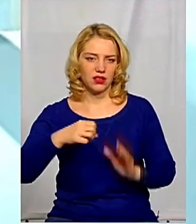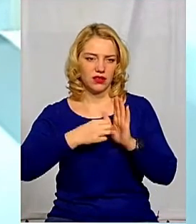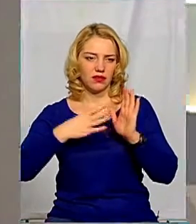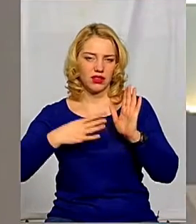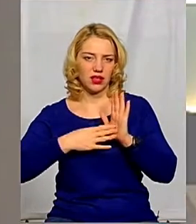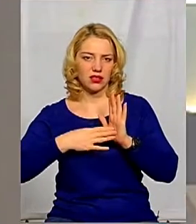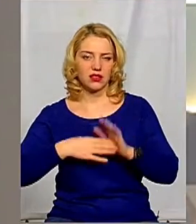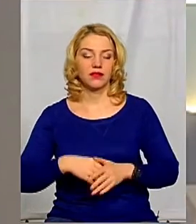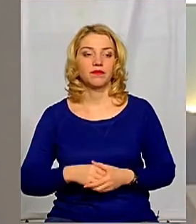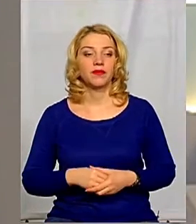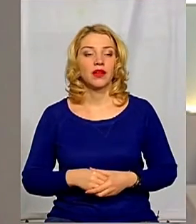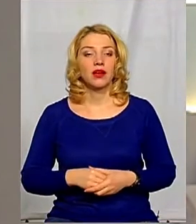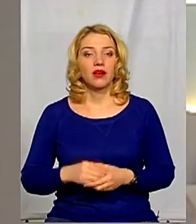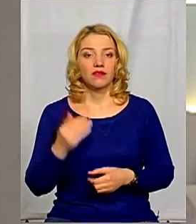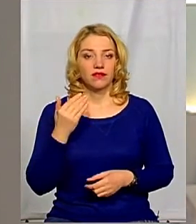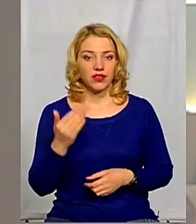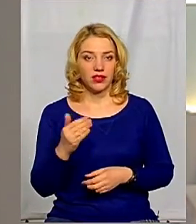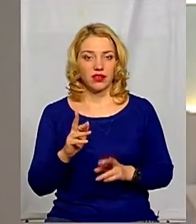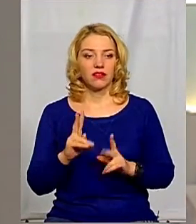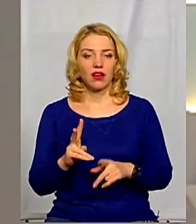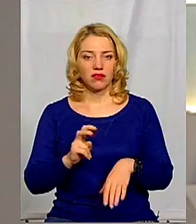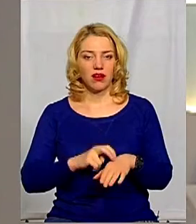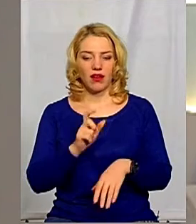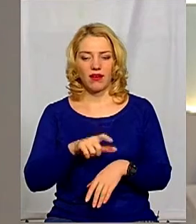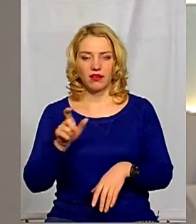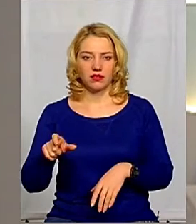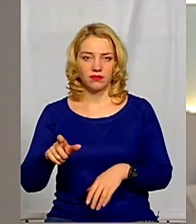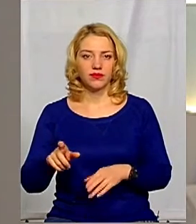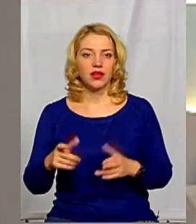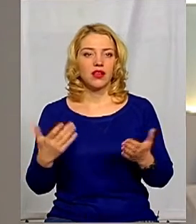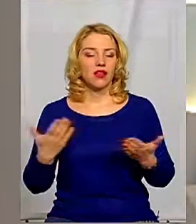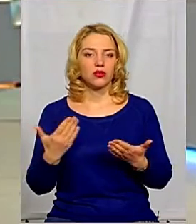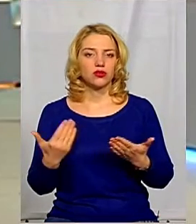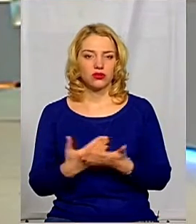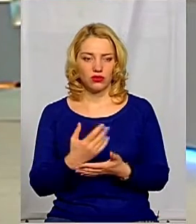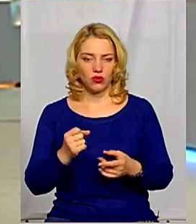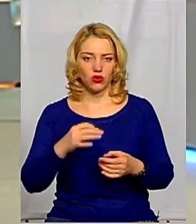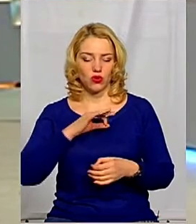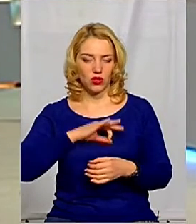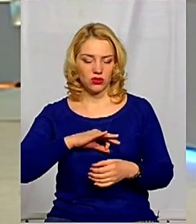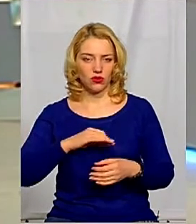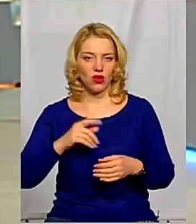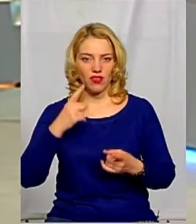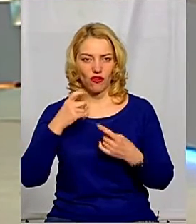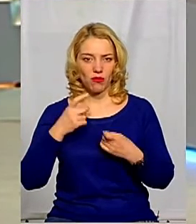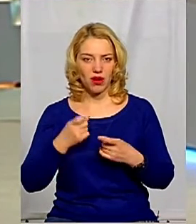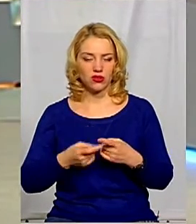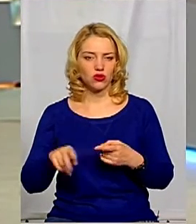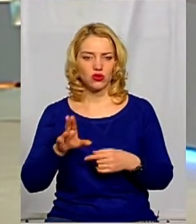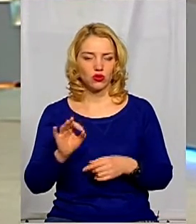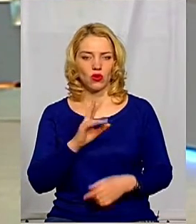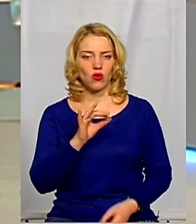COVID-19, так? От ви як лікарі, от якусь нову, а головне, корисну інформацію